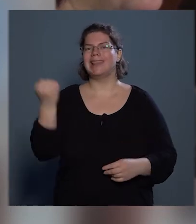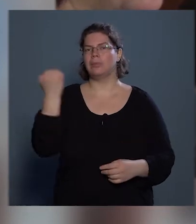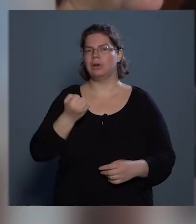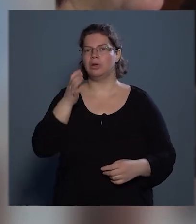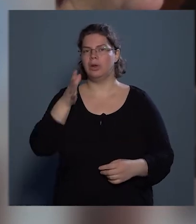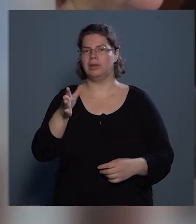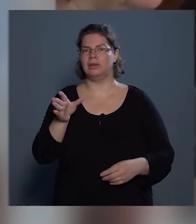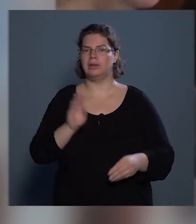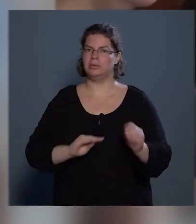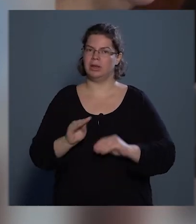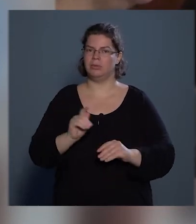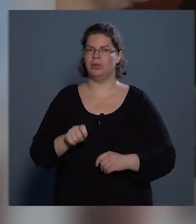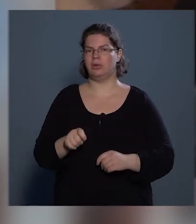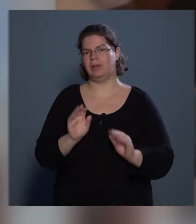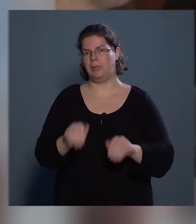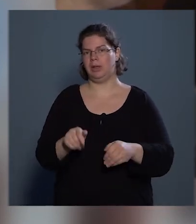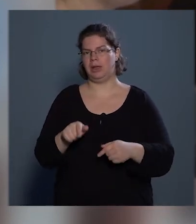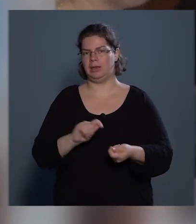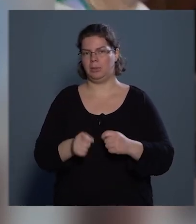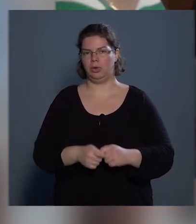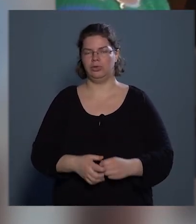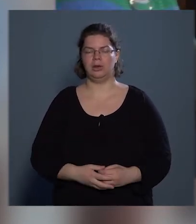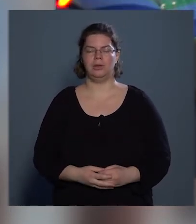ezt támogatják, ezt a módosítót. Köszönöm.